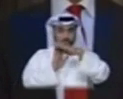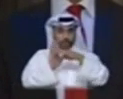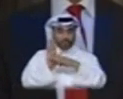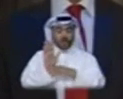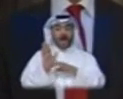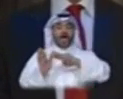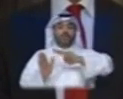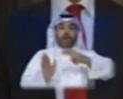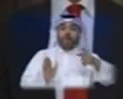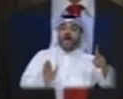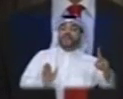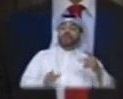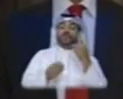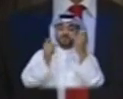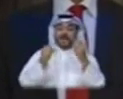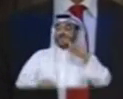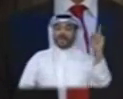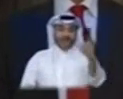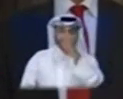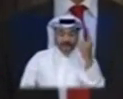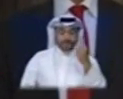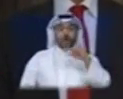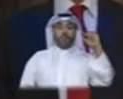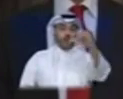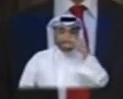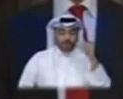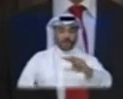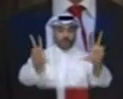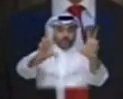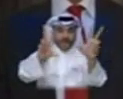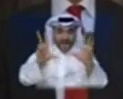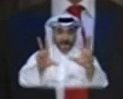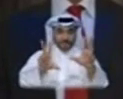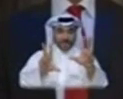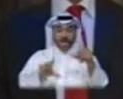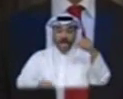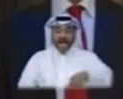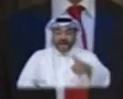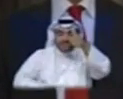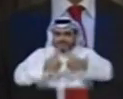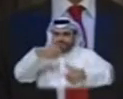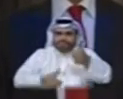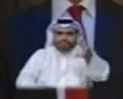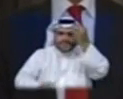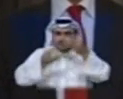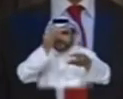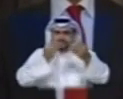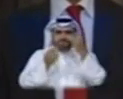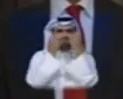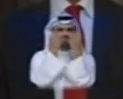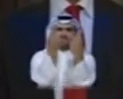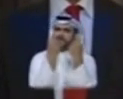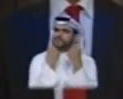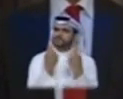على الصعيد العالمي أو أيضا على الصعيد الإعلامي العربي، وتجربتكم في الكويت تحت قيادته